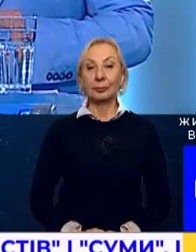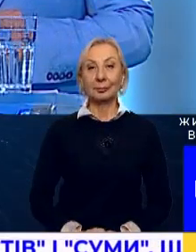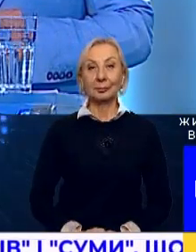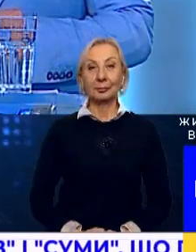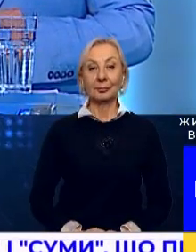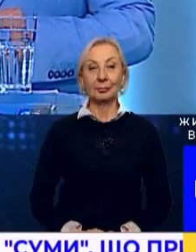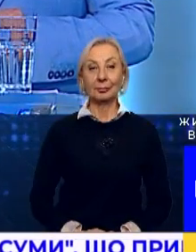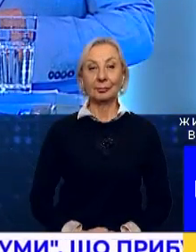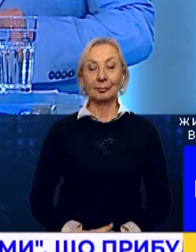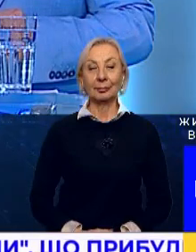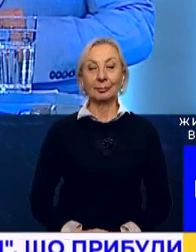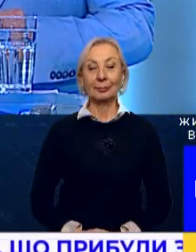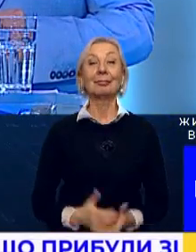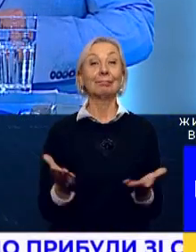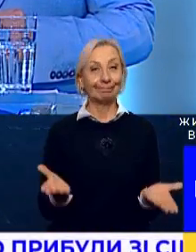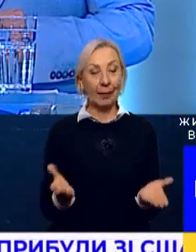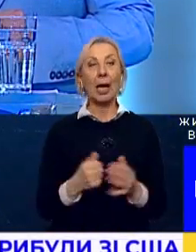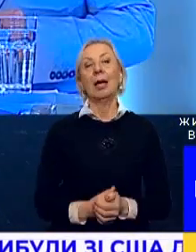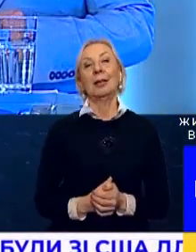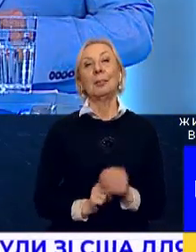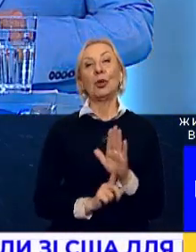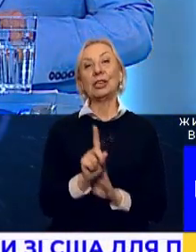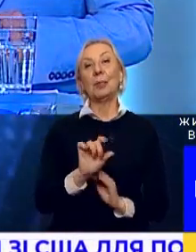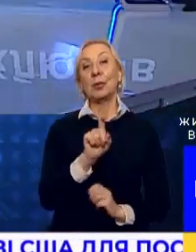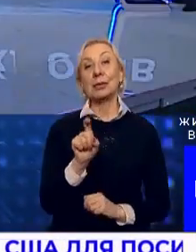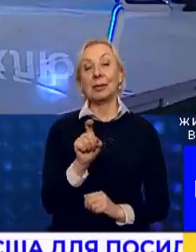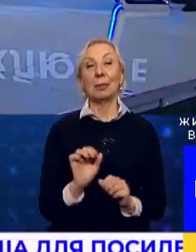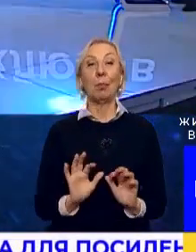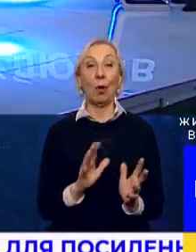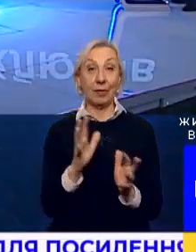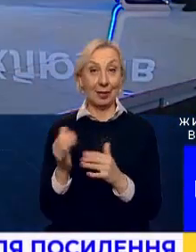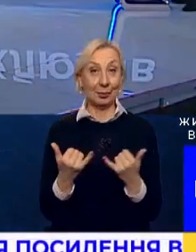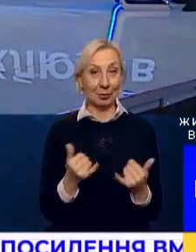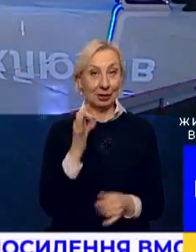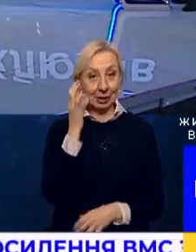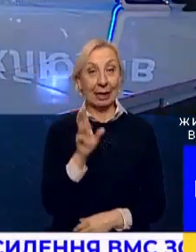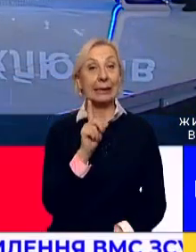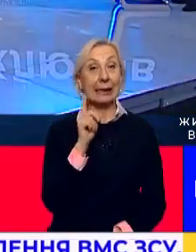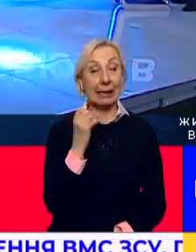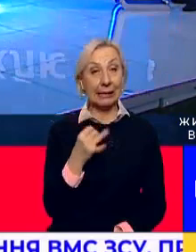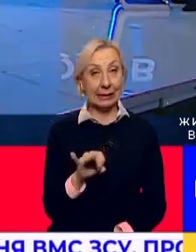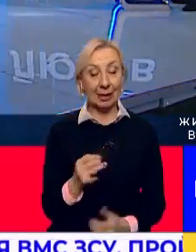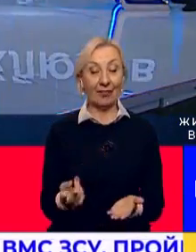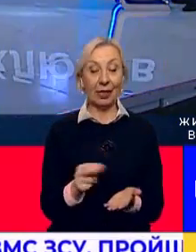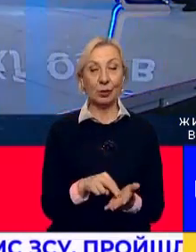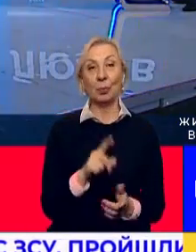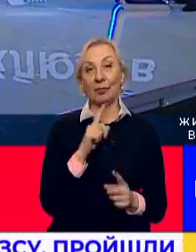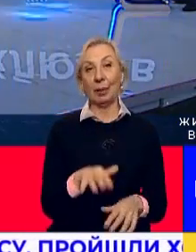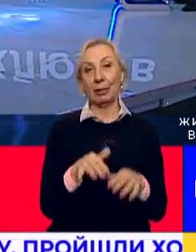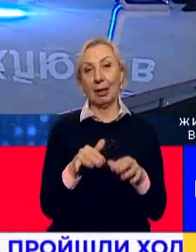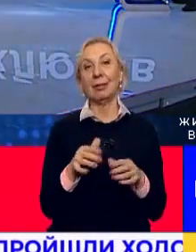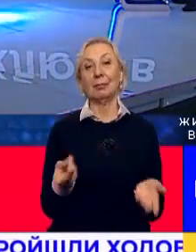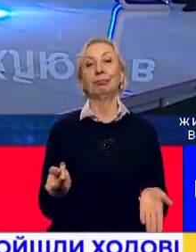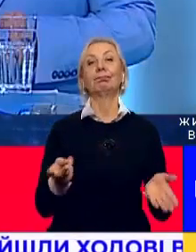Добрий вечір. Вітаю. Ну, почнемо ми з подій сьогоднішнього ранку. Тож, Володимир Зеленський виступив у парламенті з посланням